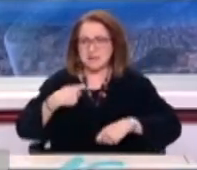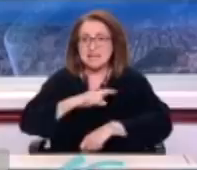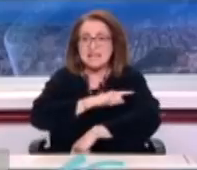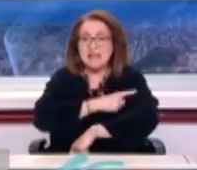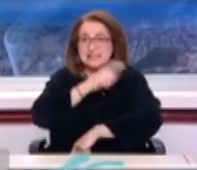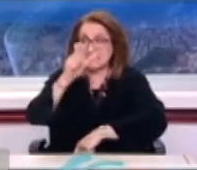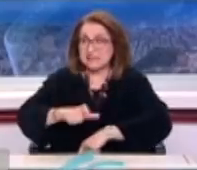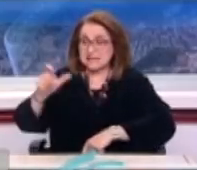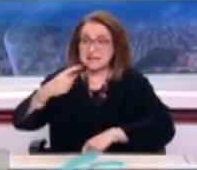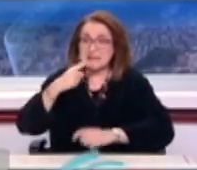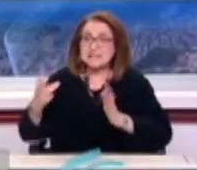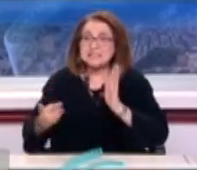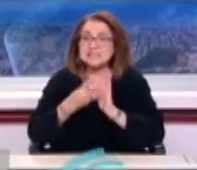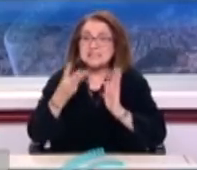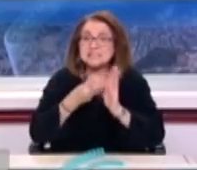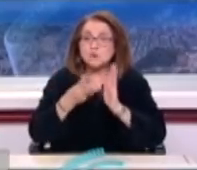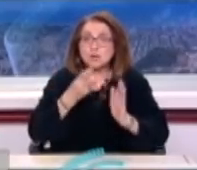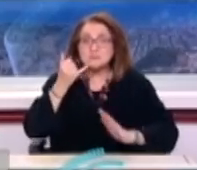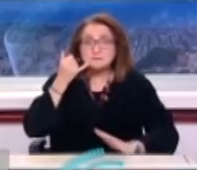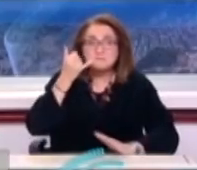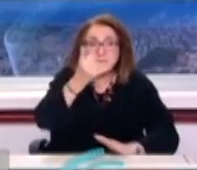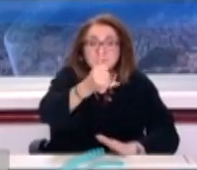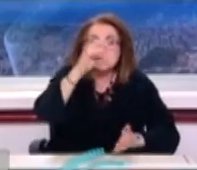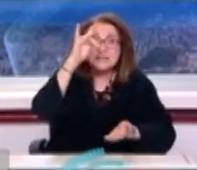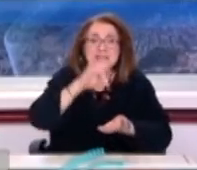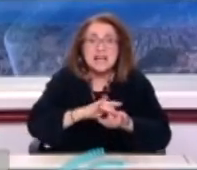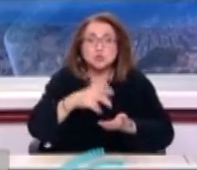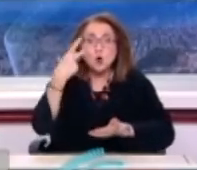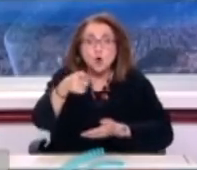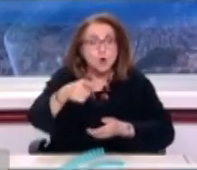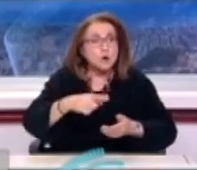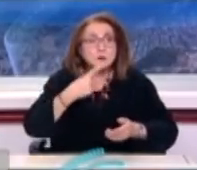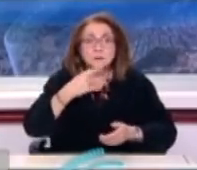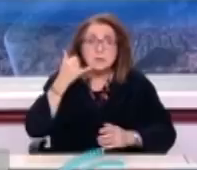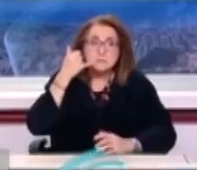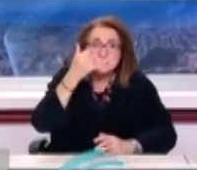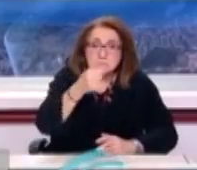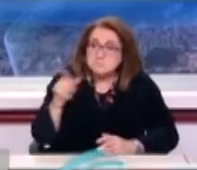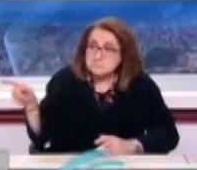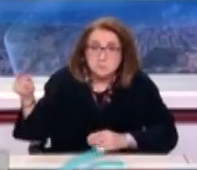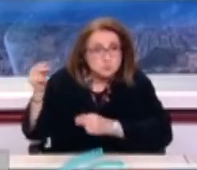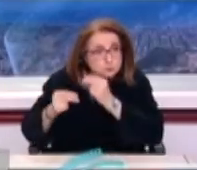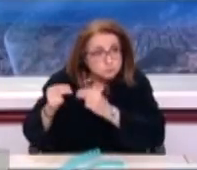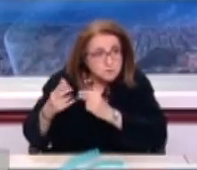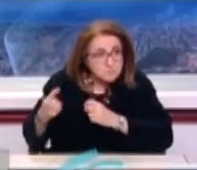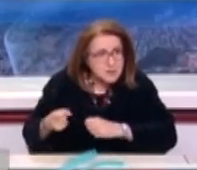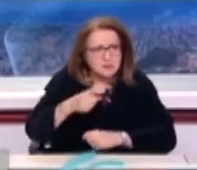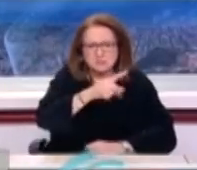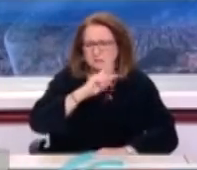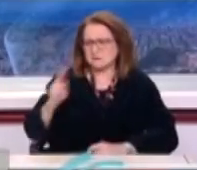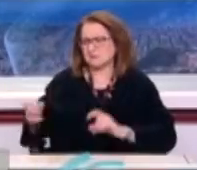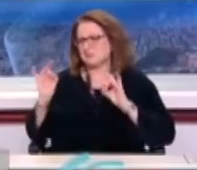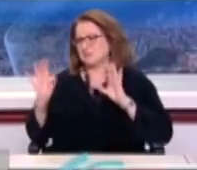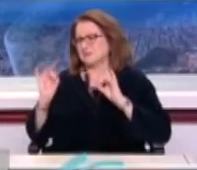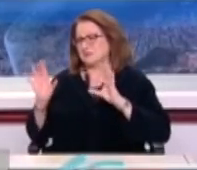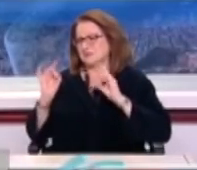και δεν τους έδωσε ανατολή. Τους λέγανε μπορεί να είναι πιθανό κρούσμα και τους έλεγε όχι, μην κάνετε την εξέταση. Αυτό είναι κάποιο πρόβλημα? Είναι